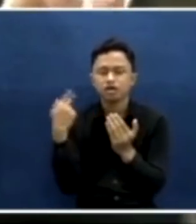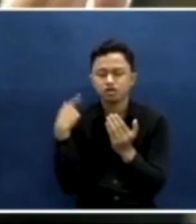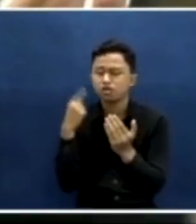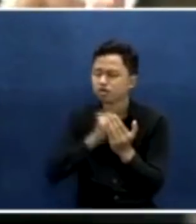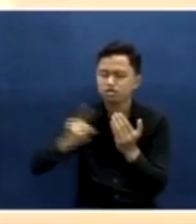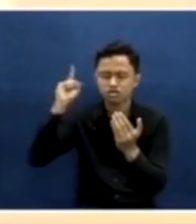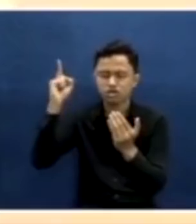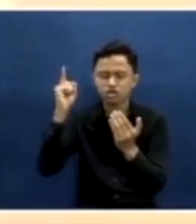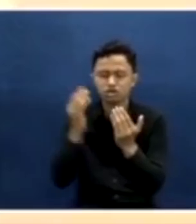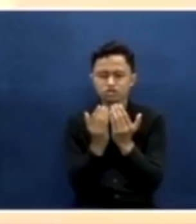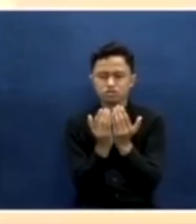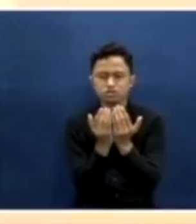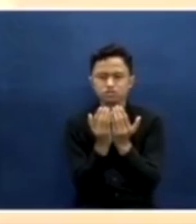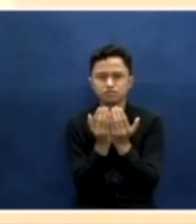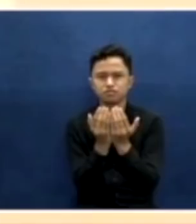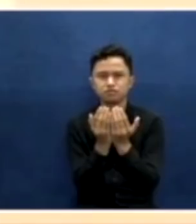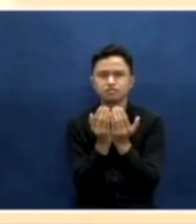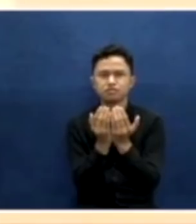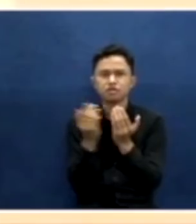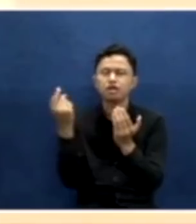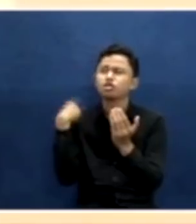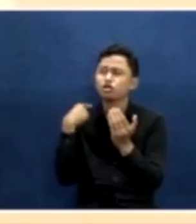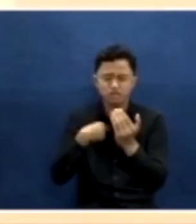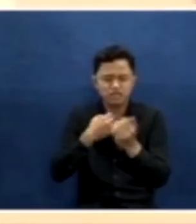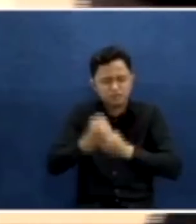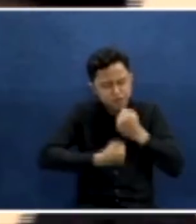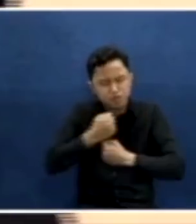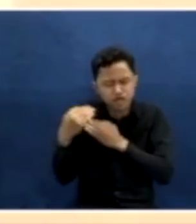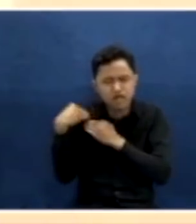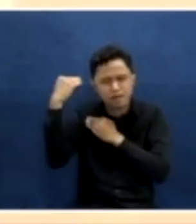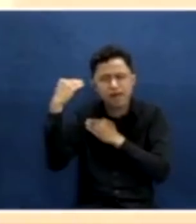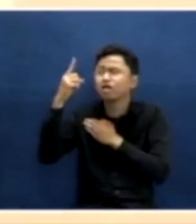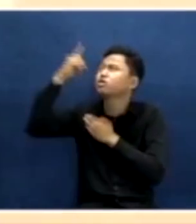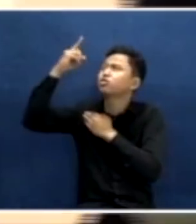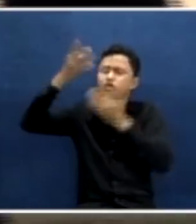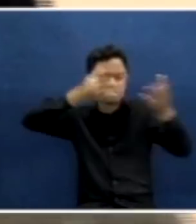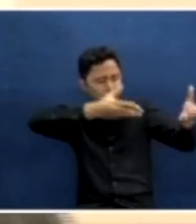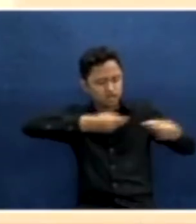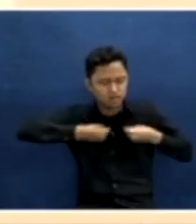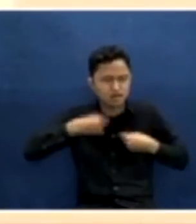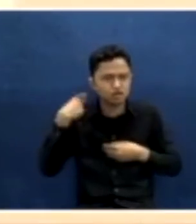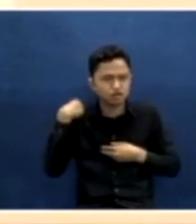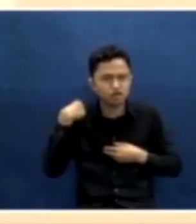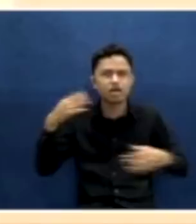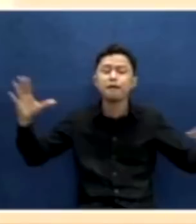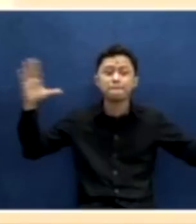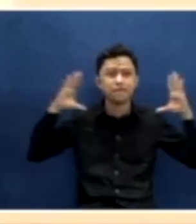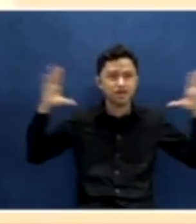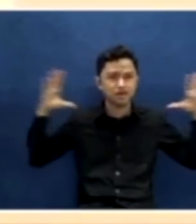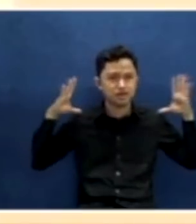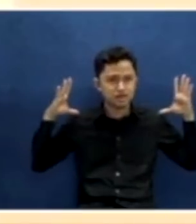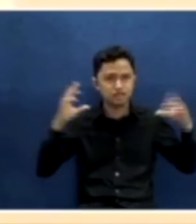ya robb dan berikanlah amal yang kami lakukan diterima oleh engkau jadikanlah malaikat Rokib Ya Allah shippu